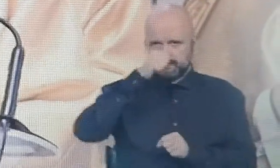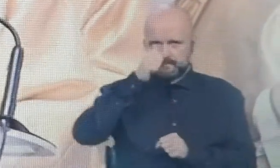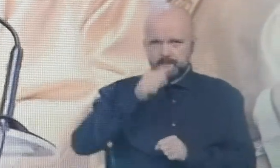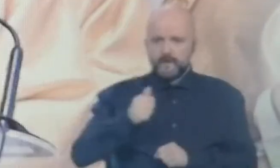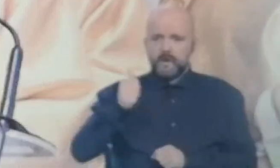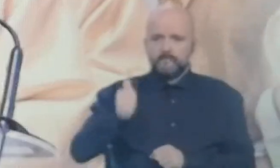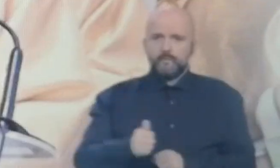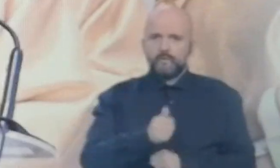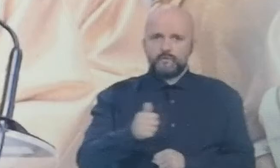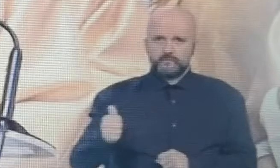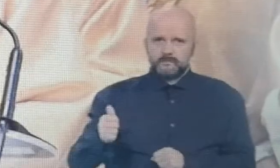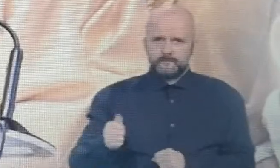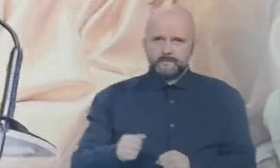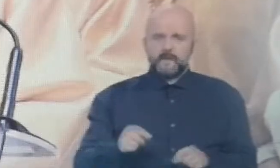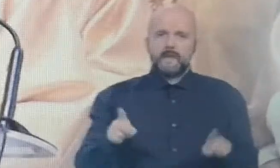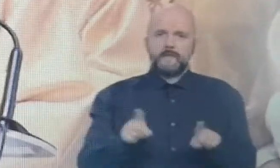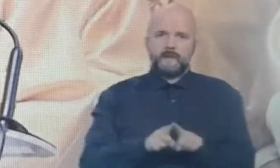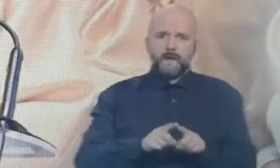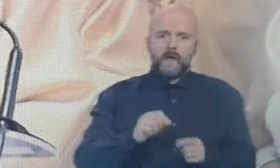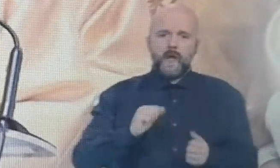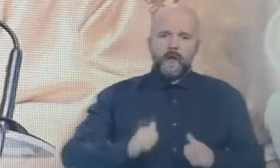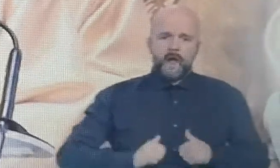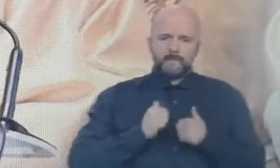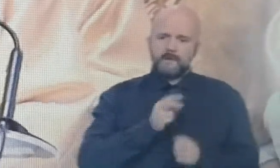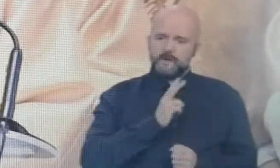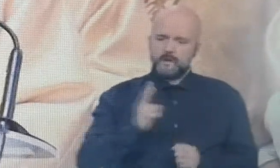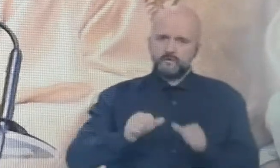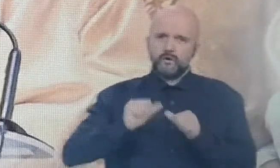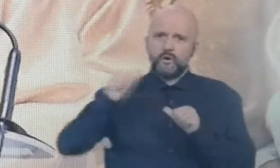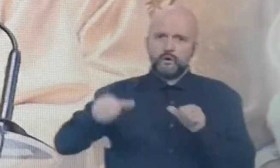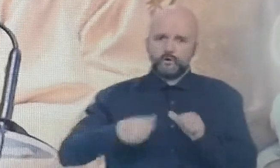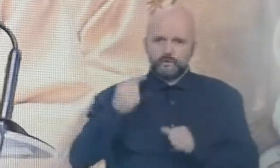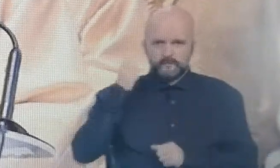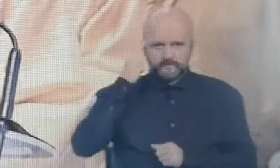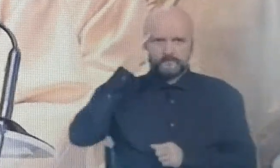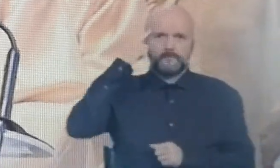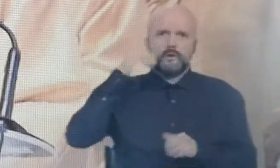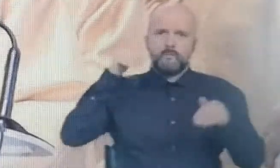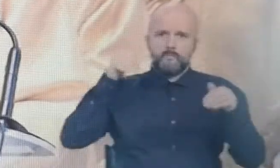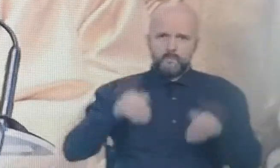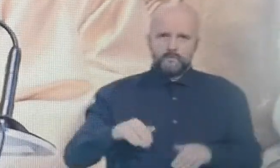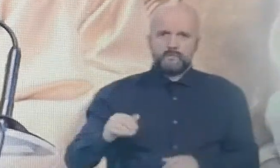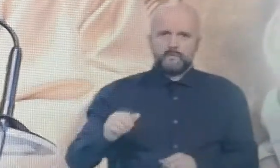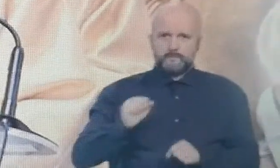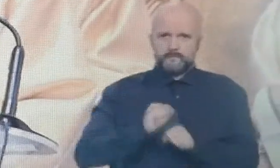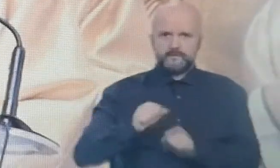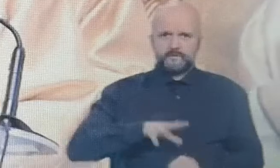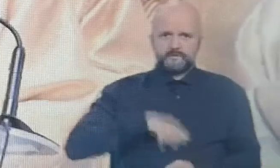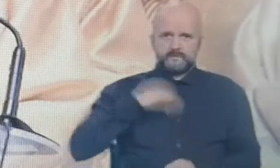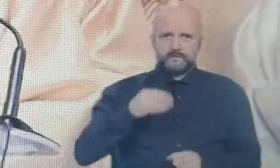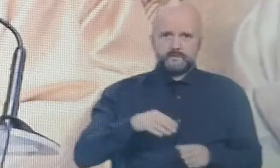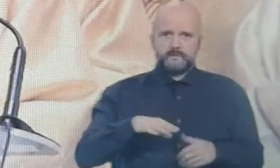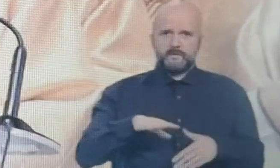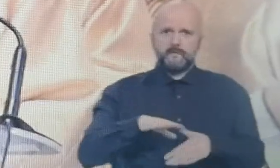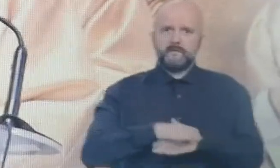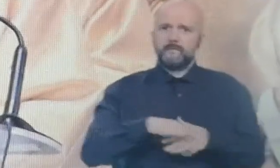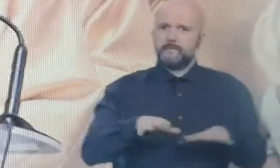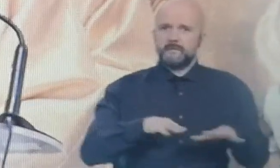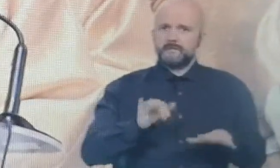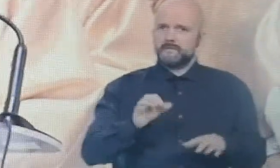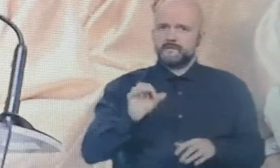oraz aby co roku ich wspomnienia mogły być obchodzone w miejscach i w